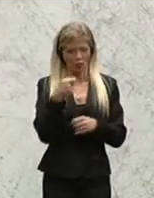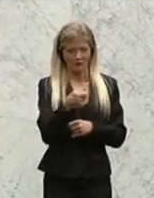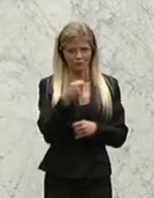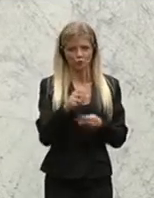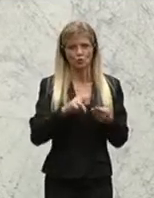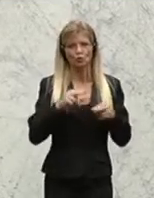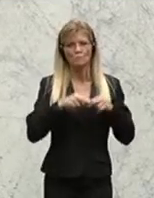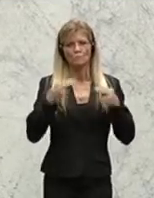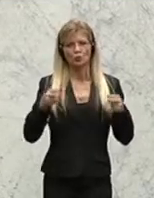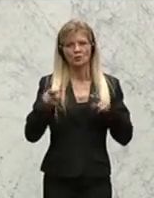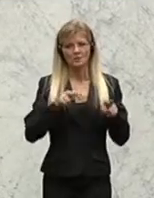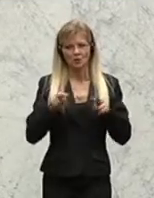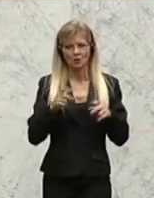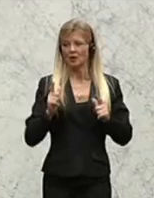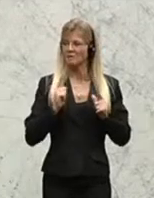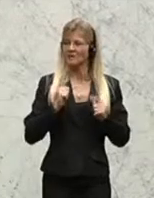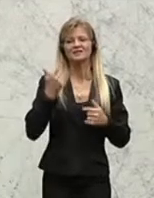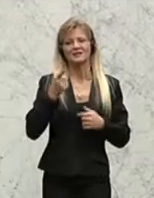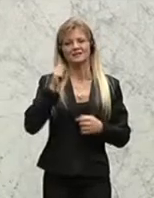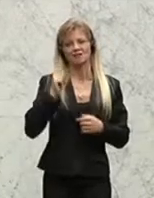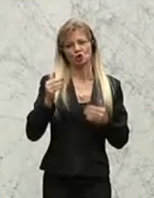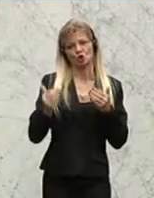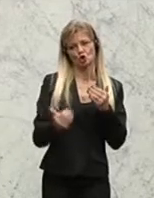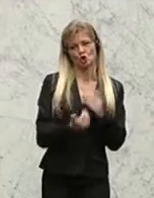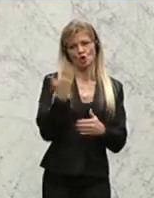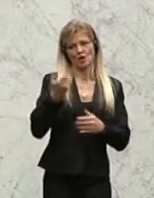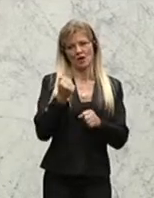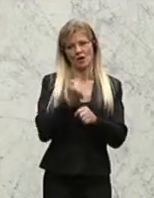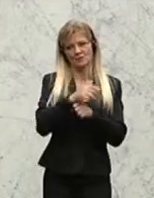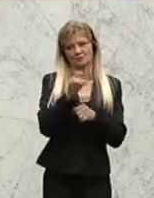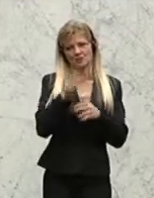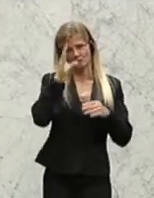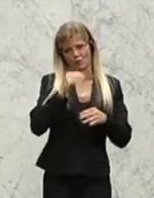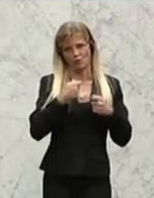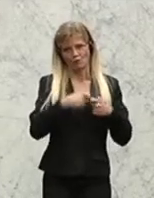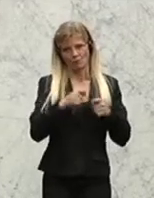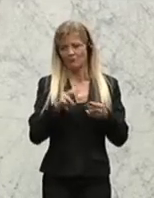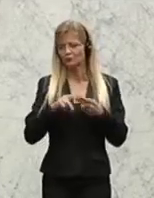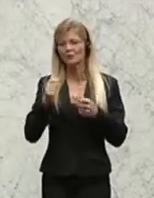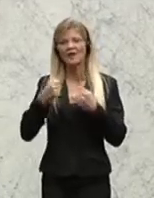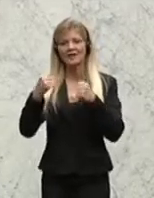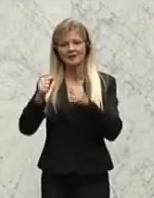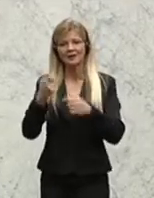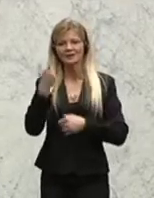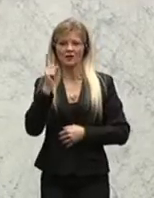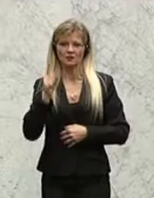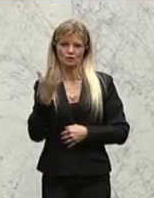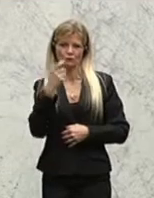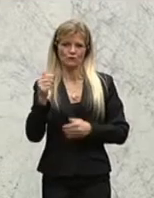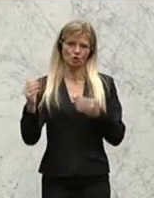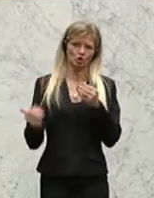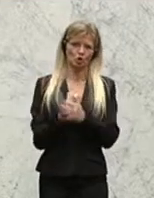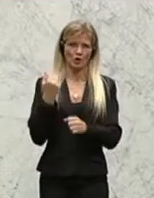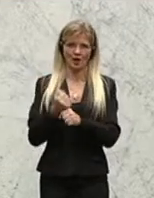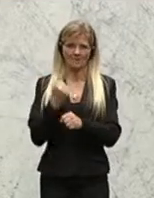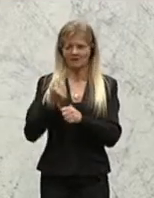dadurch 20.000 neue Arbeitsplätze. Der Energienetzausbau bringt 2.500 neue Jobs durch eine Investition